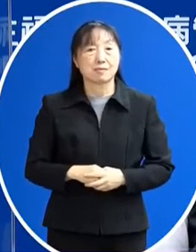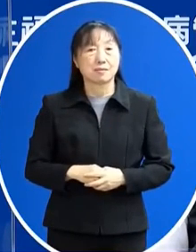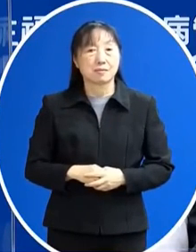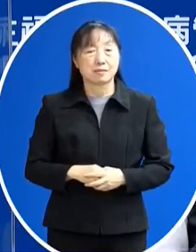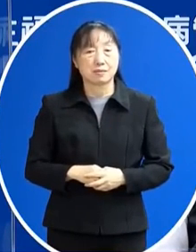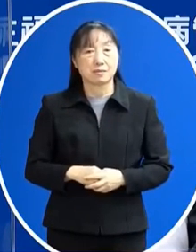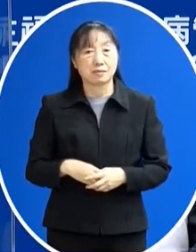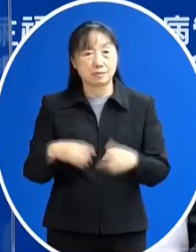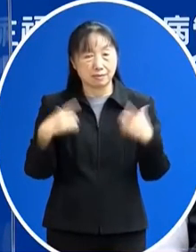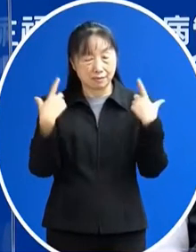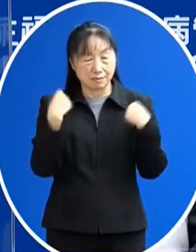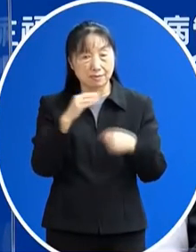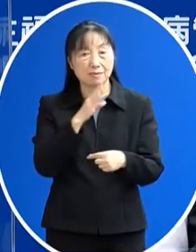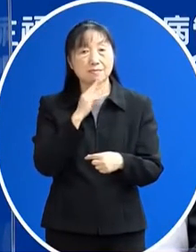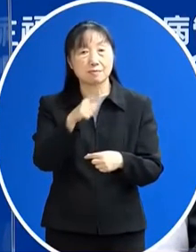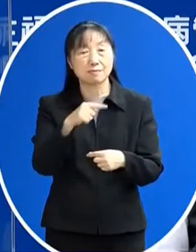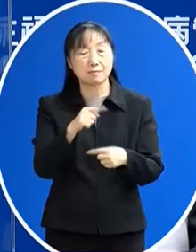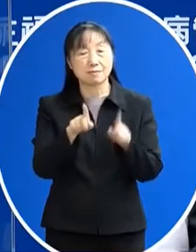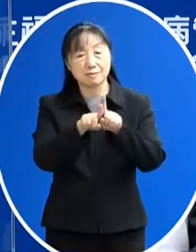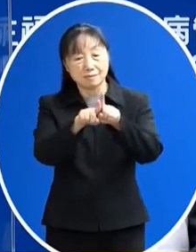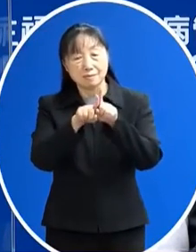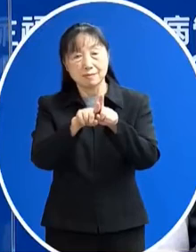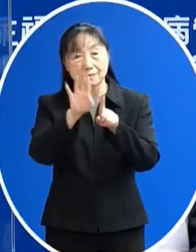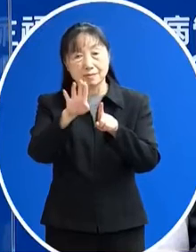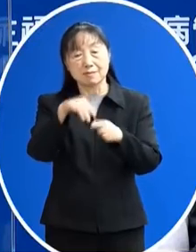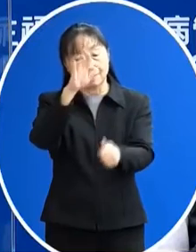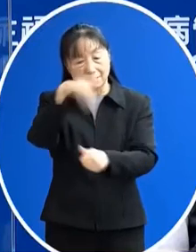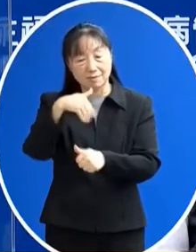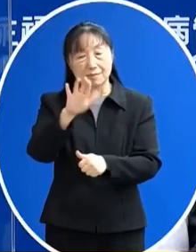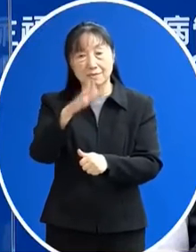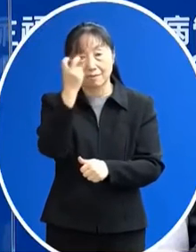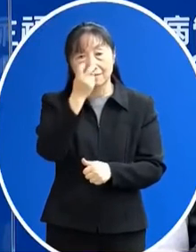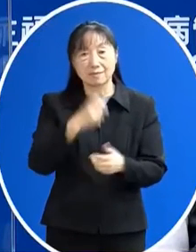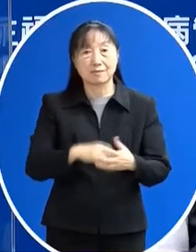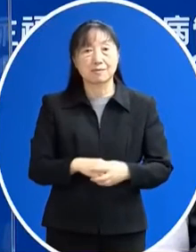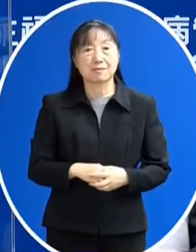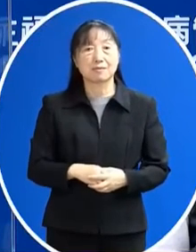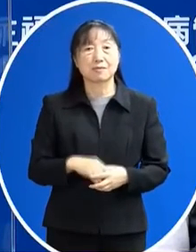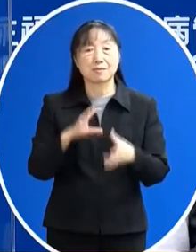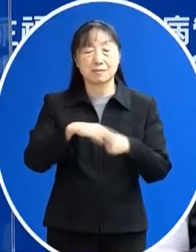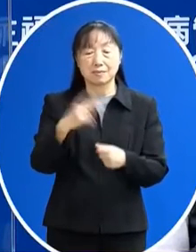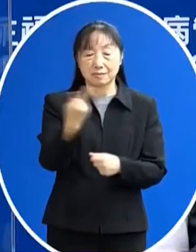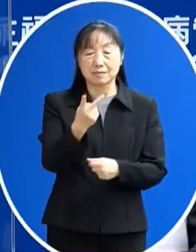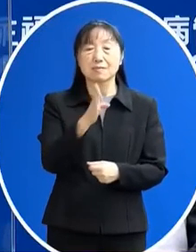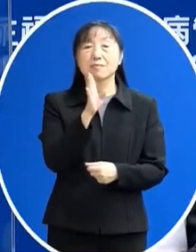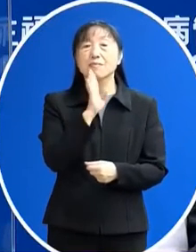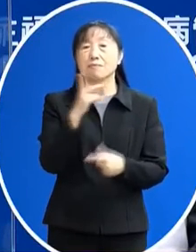这些也本来用亲密接触者就框列的，所以这两个都是在